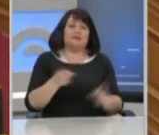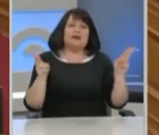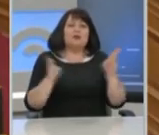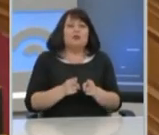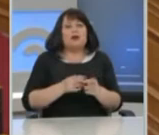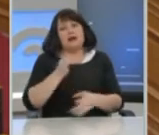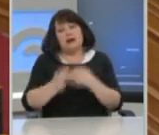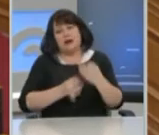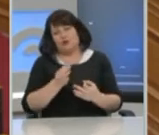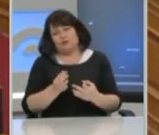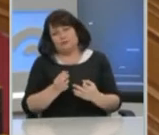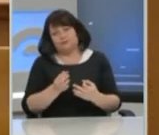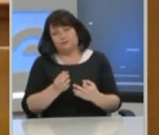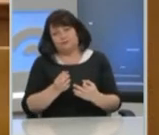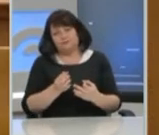κύριοι συνάδελφοι.